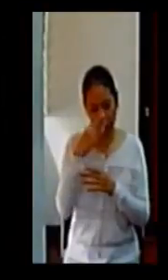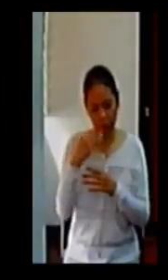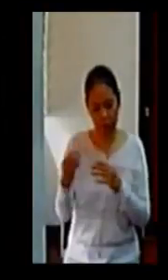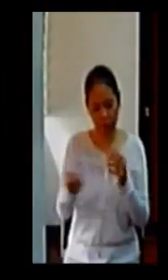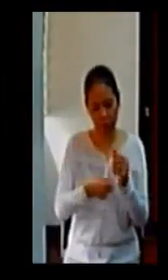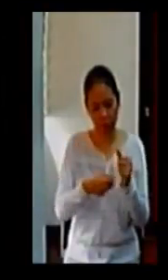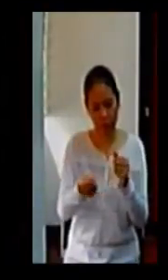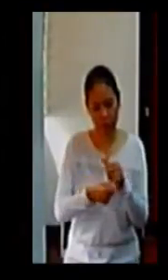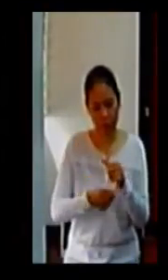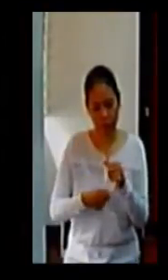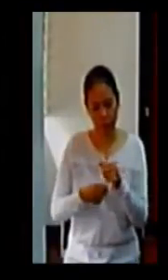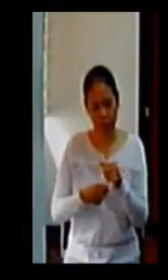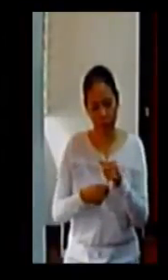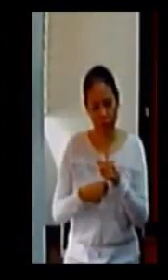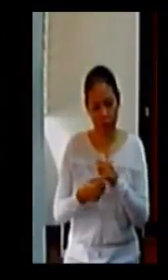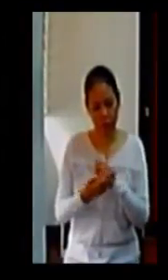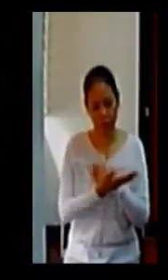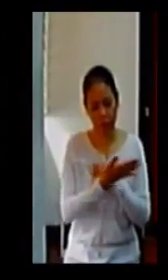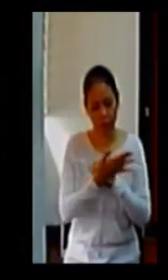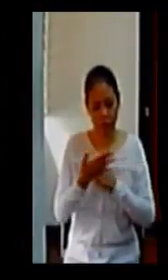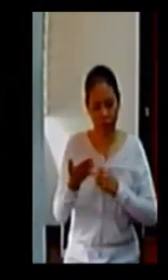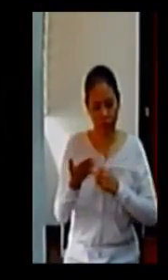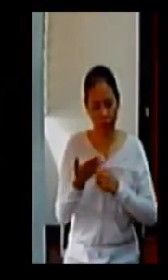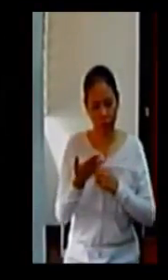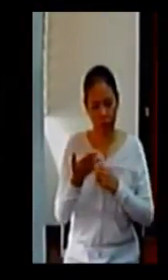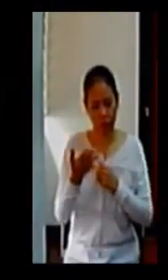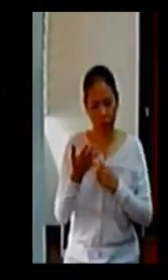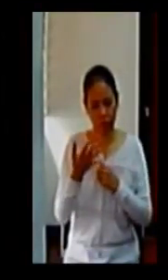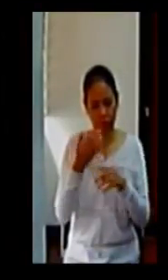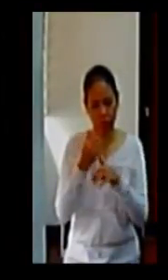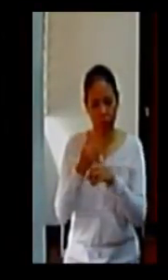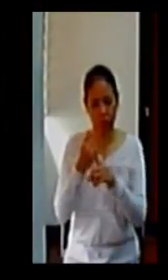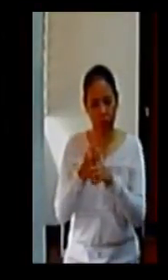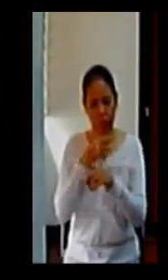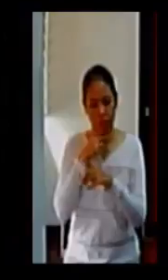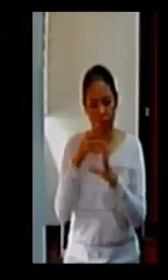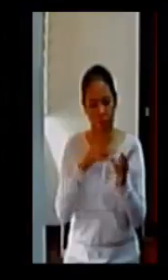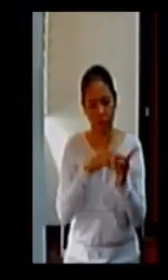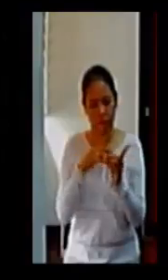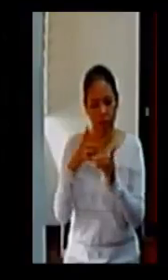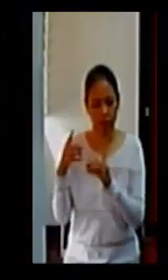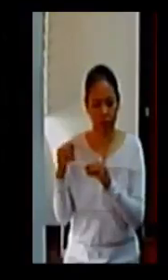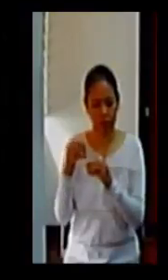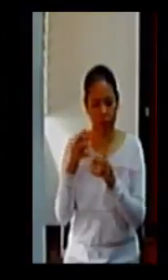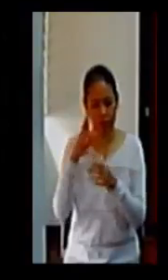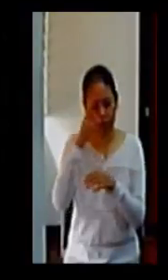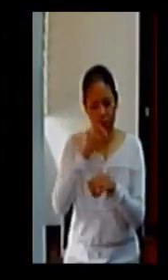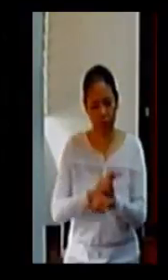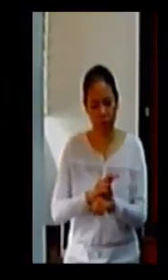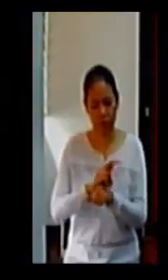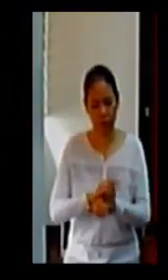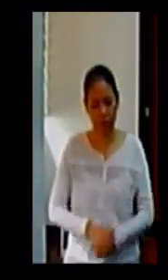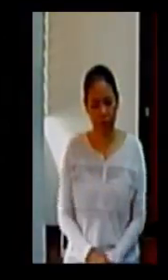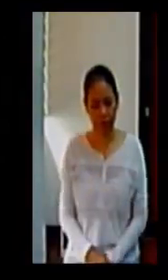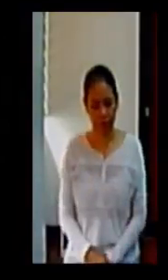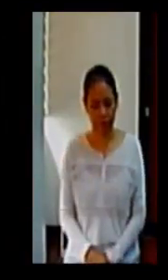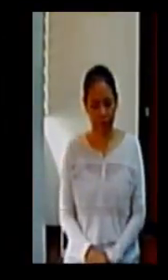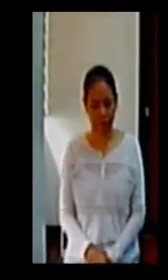yung sabihin talagang sa inyo na lang kusa yung hindi paggawa ng ritual ninyo. Opo. Ah,